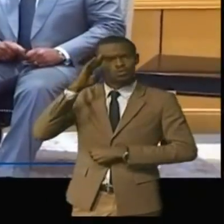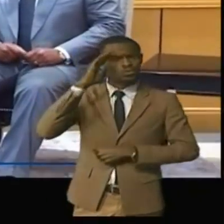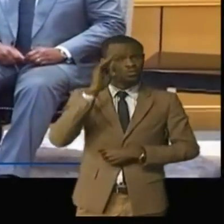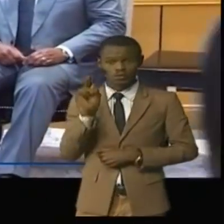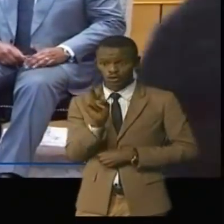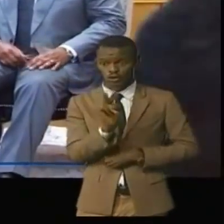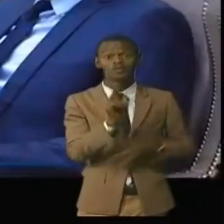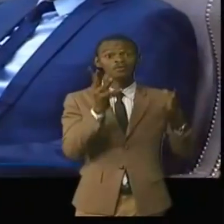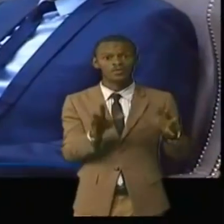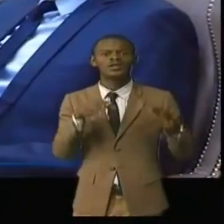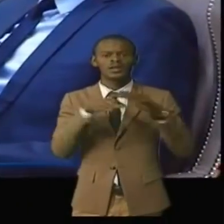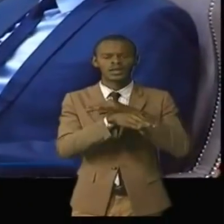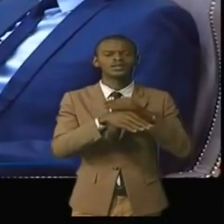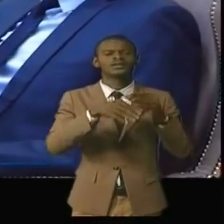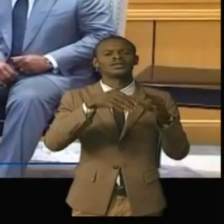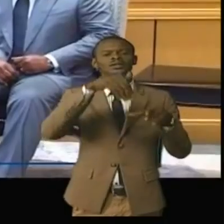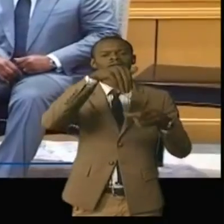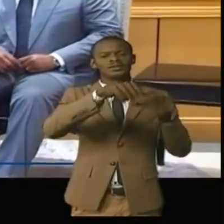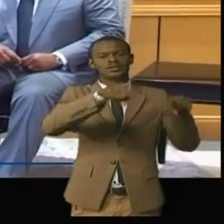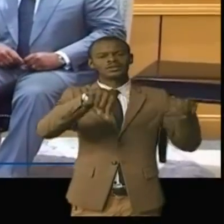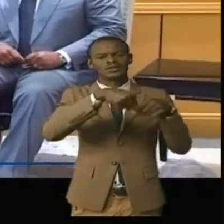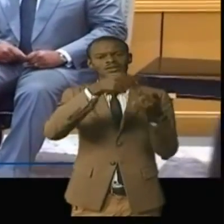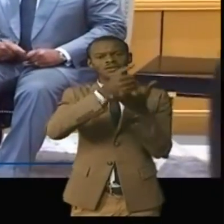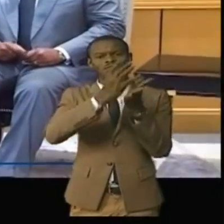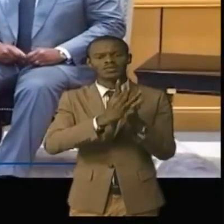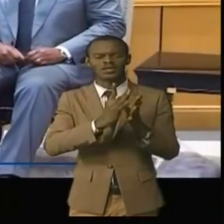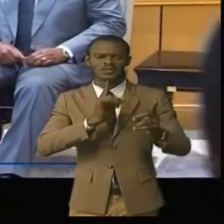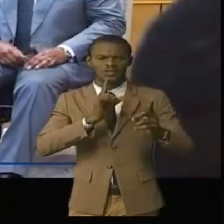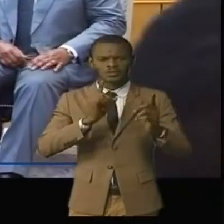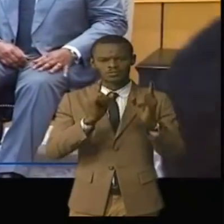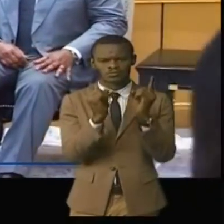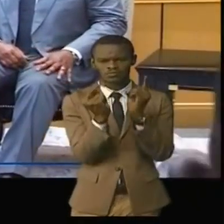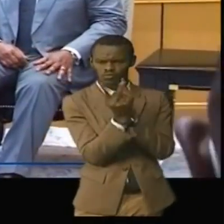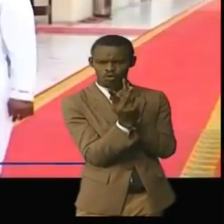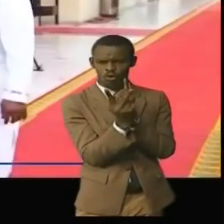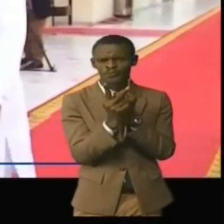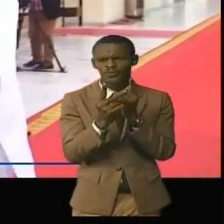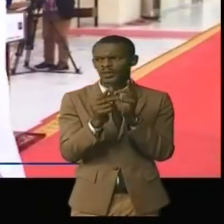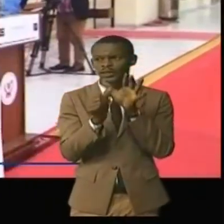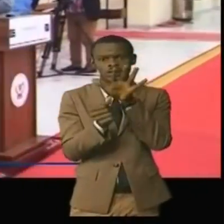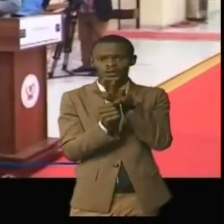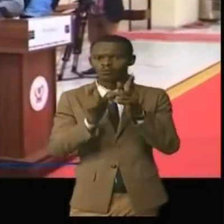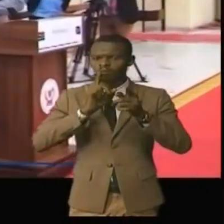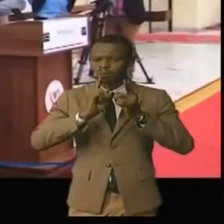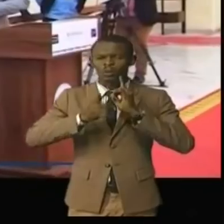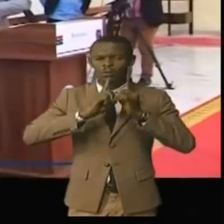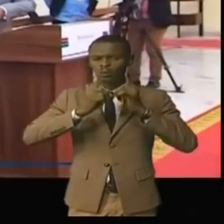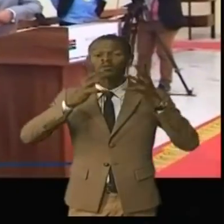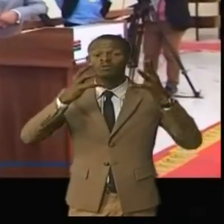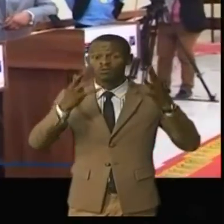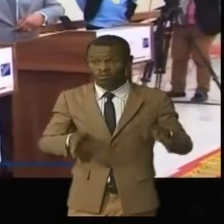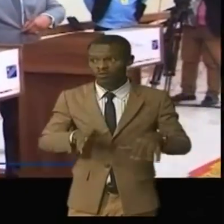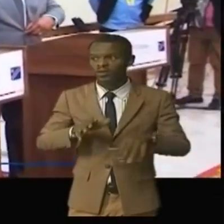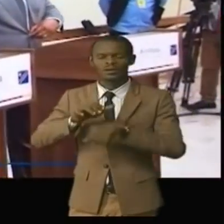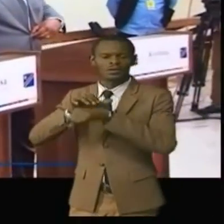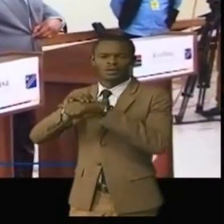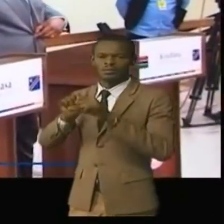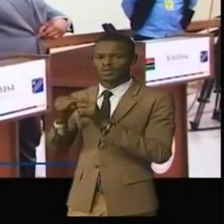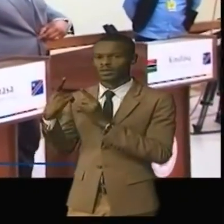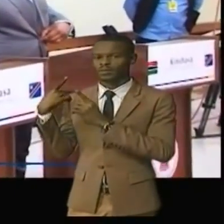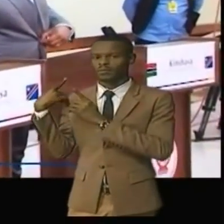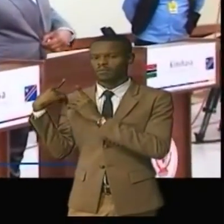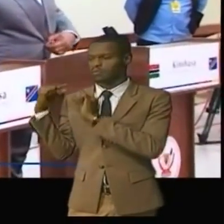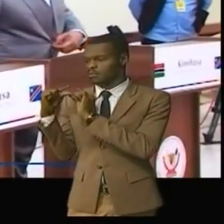dans la salle des ambassadeurs pour des entretiens en tête-à-tête qui ont été ensuite élargis à leurs délégations